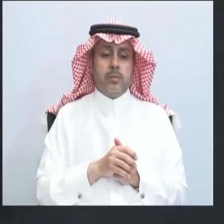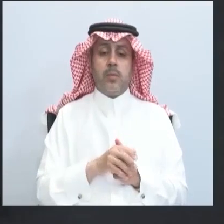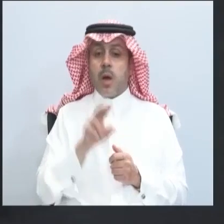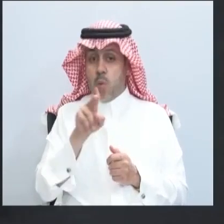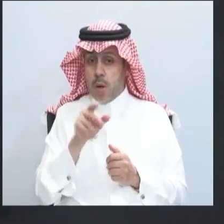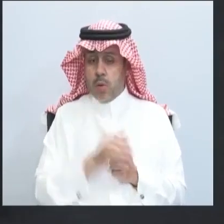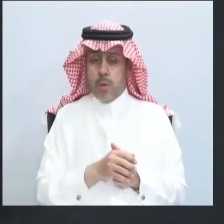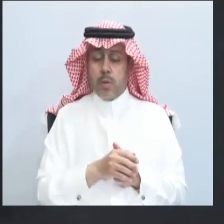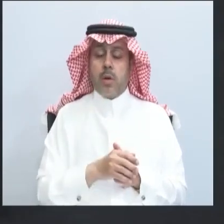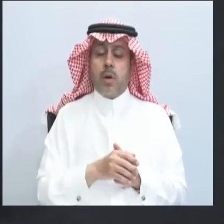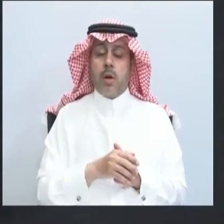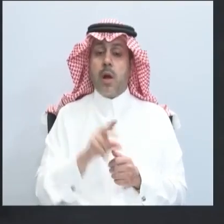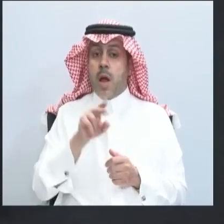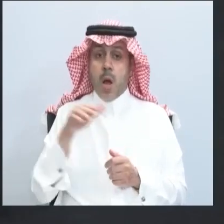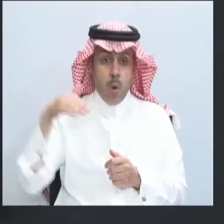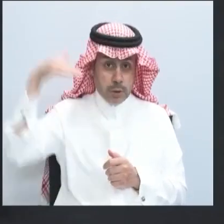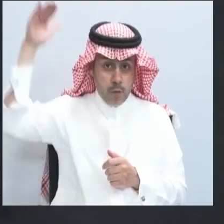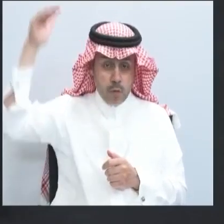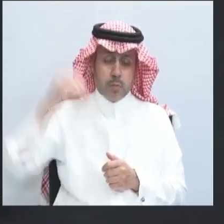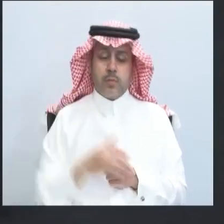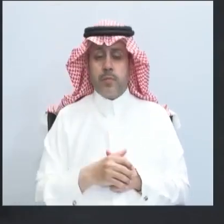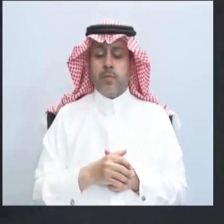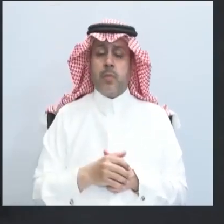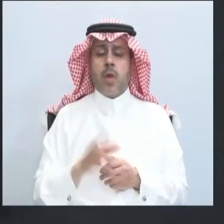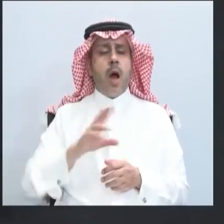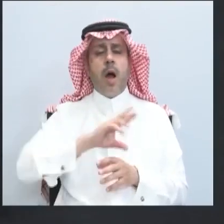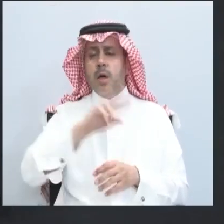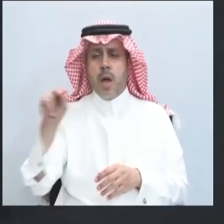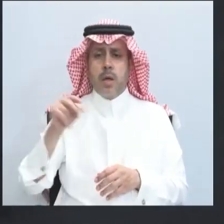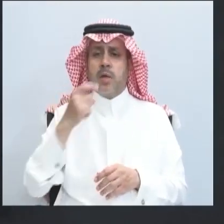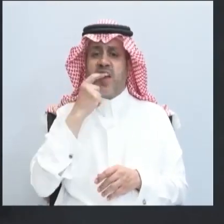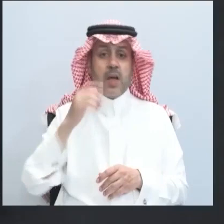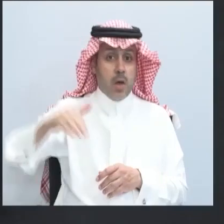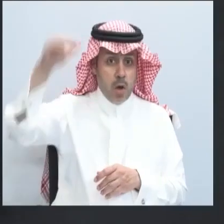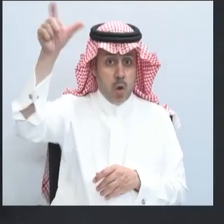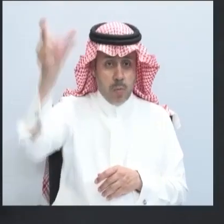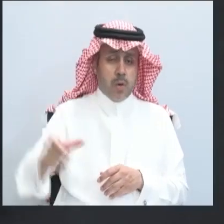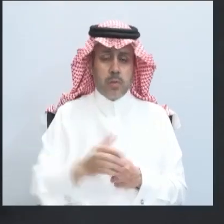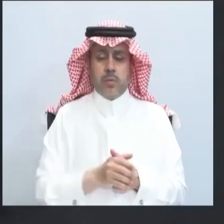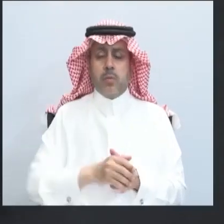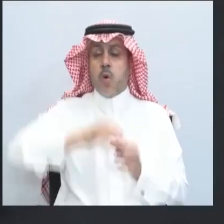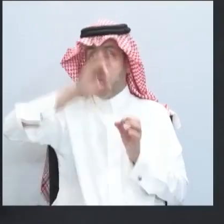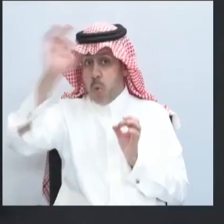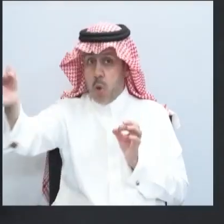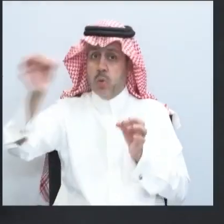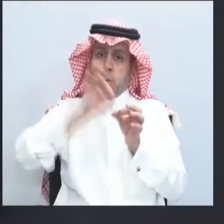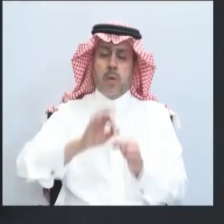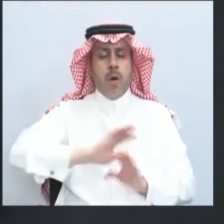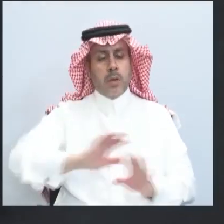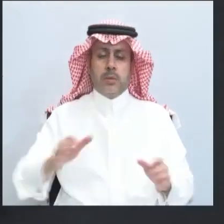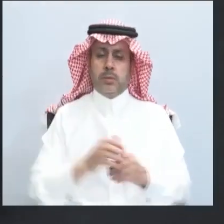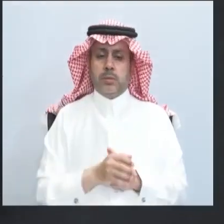الاخوه او الاخوات اذا كانوا اكبر منك او كل كبير حتى ذلك الذي تراه في تلك